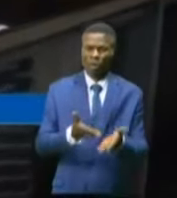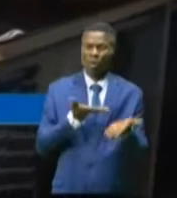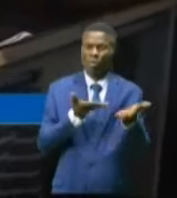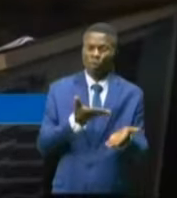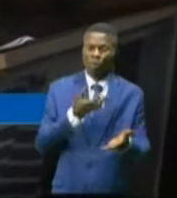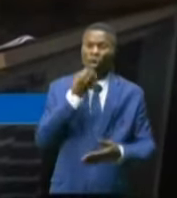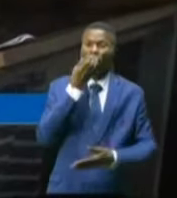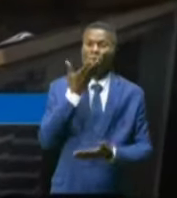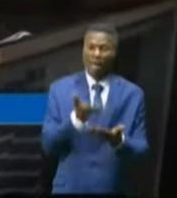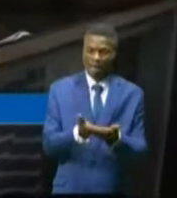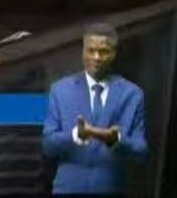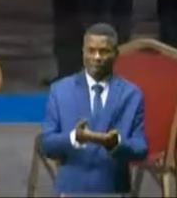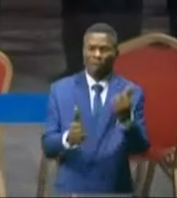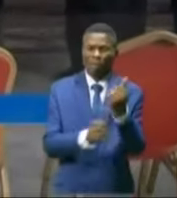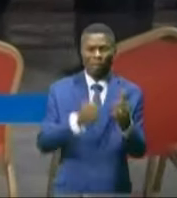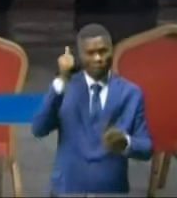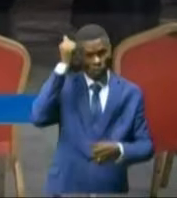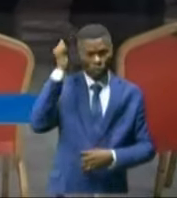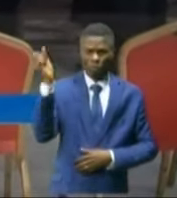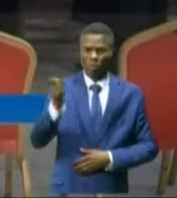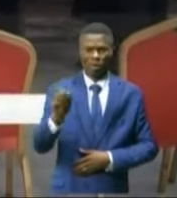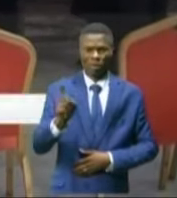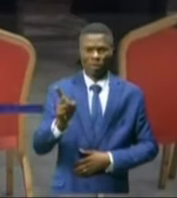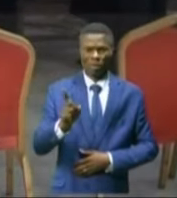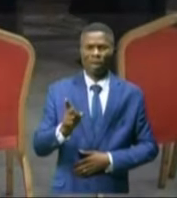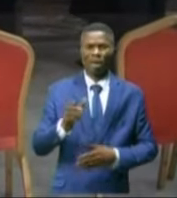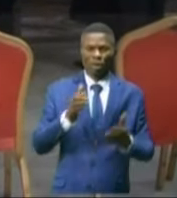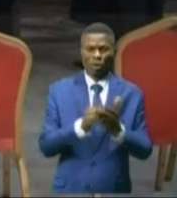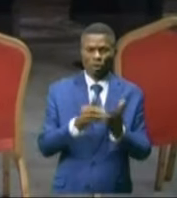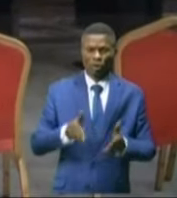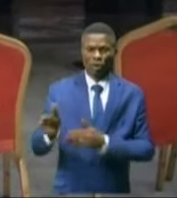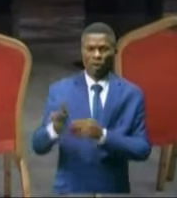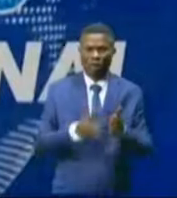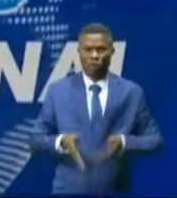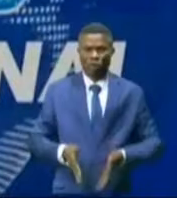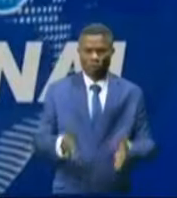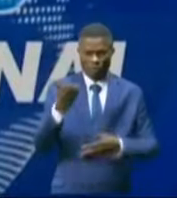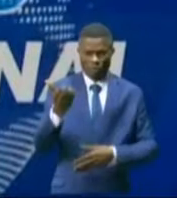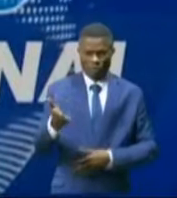d'exemple à ce qui est des répétitions.